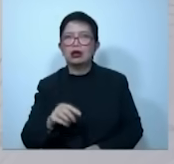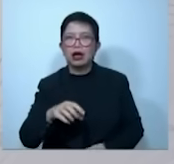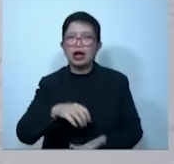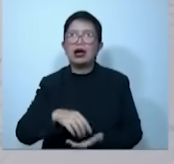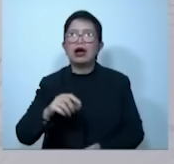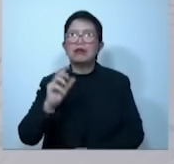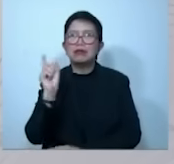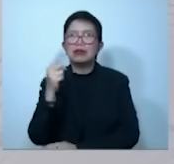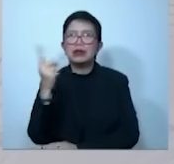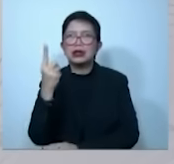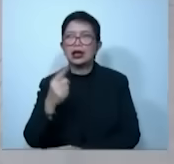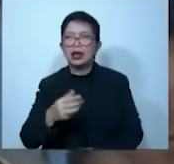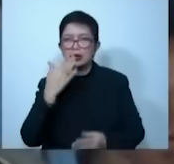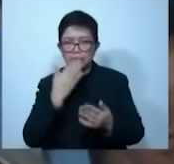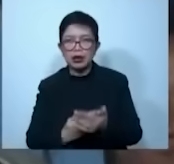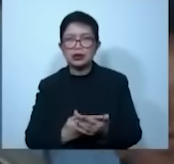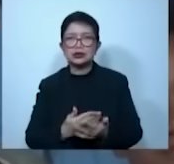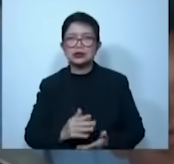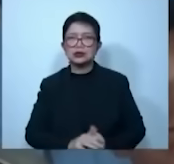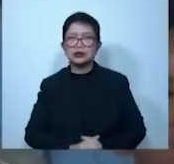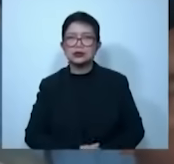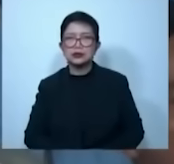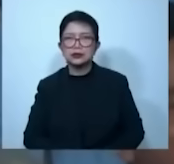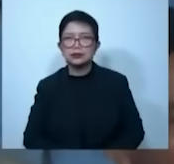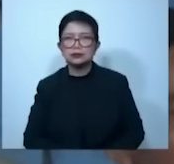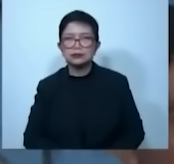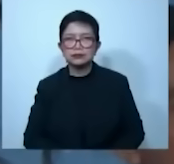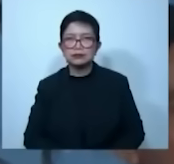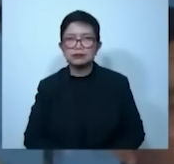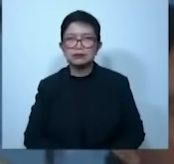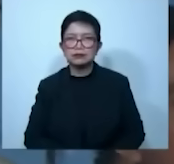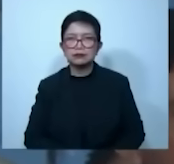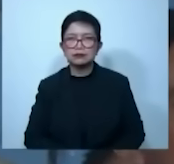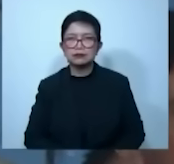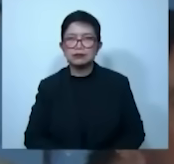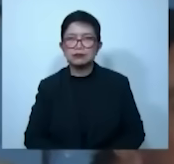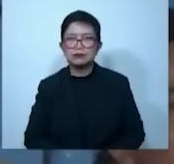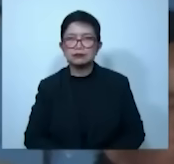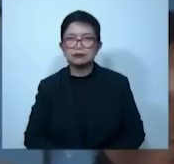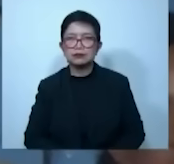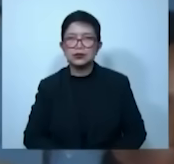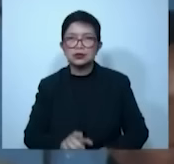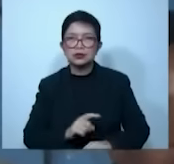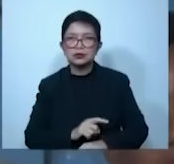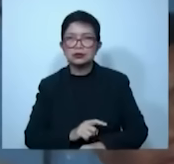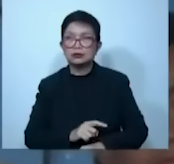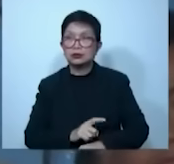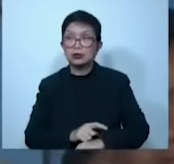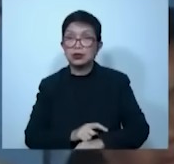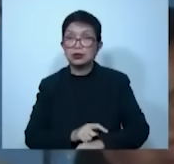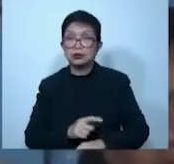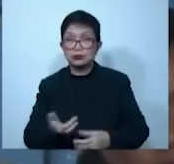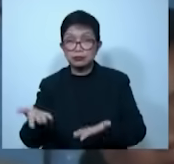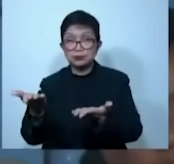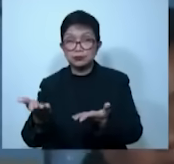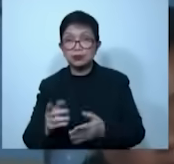ya Terima kasih masih ada waktu akan menambahkan cukup cukup baik